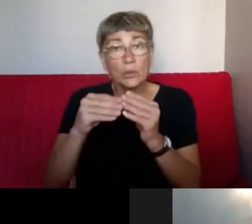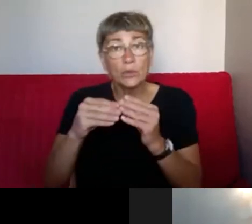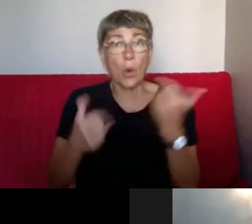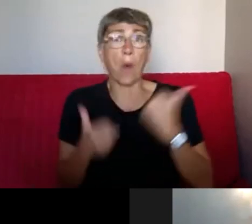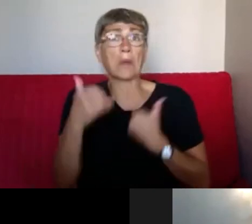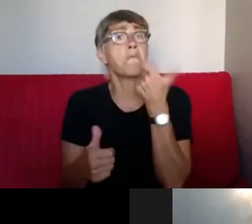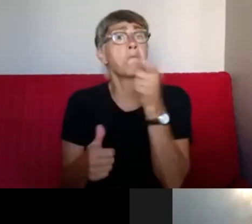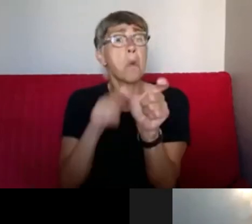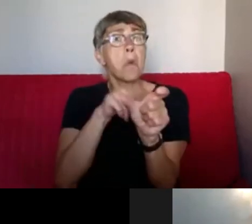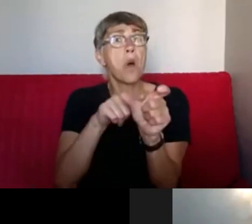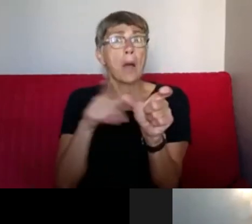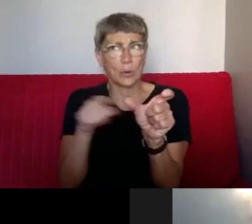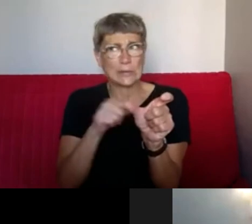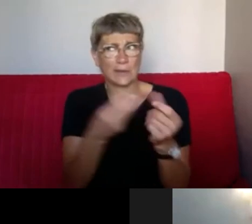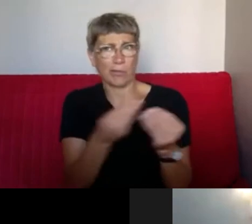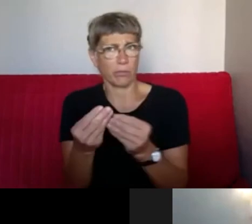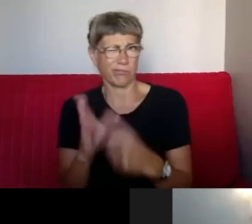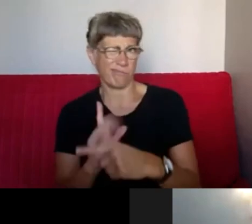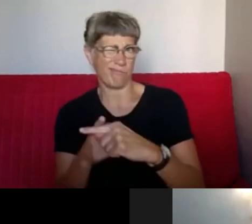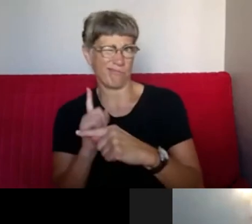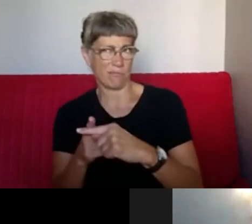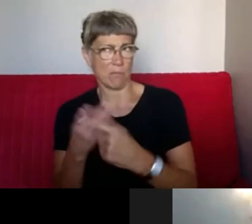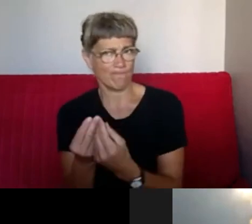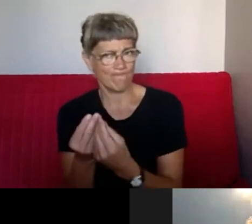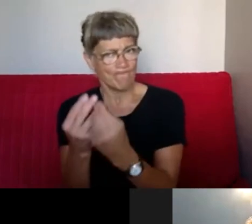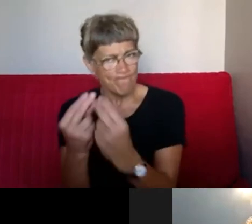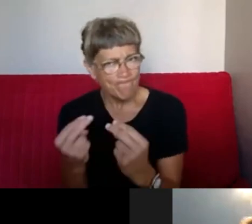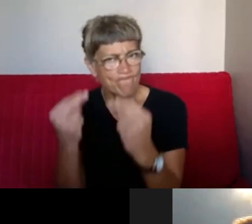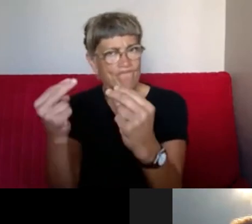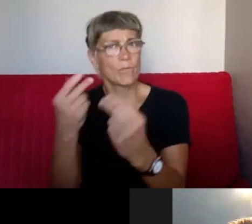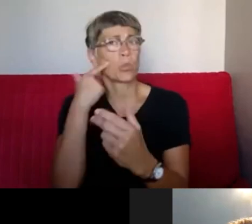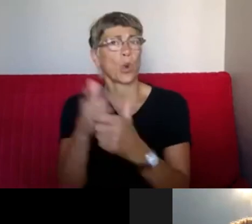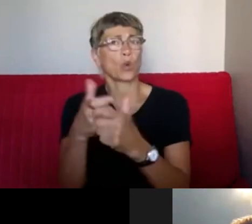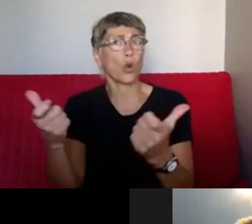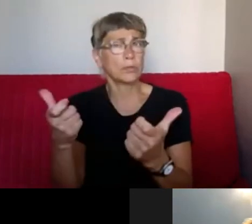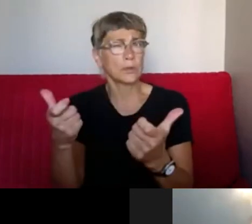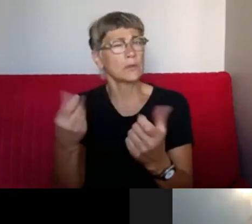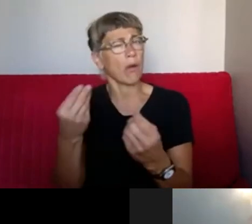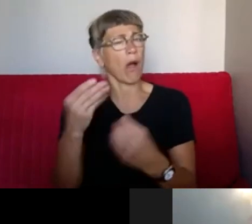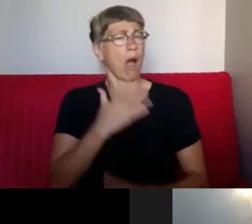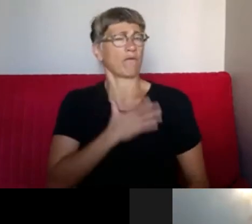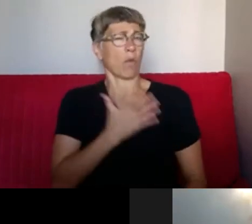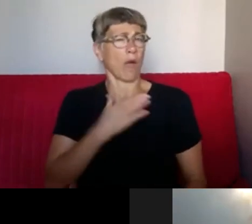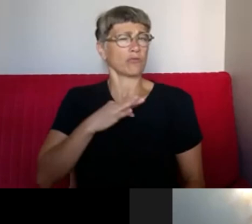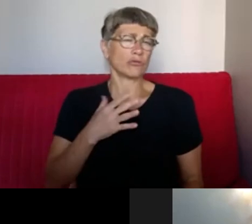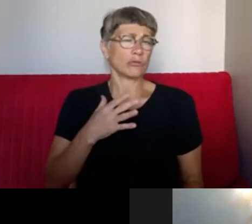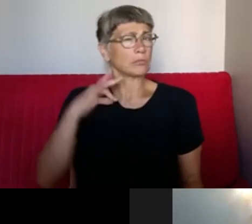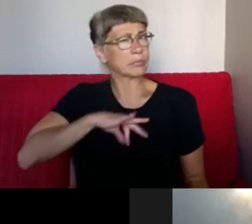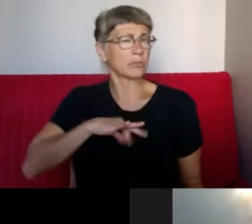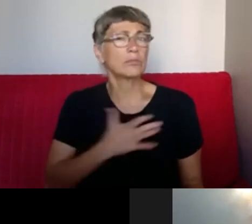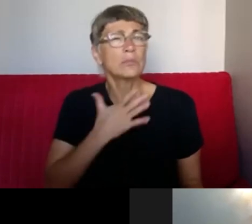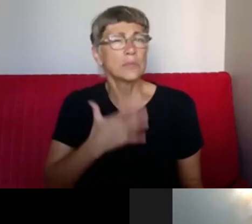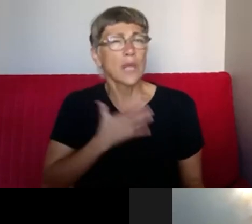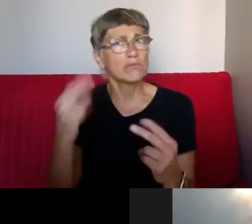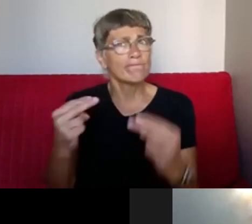mais ça peut être aussi une force et ça peut être une plus-value pour l'entreprise et pour n'importe quelle entreprise. Et ce que j'avais noté, c'est que finalement,